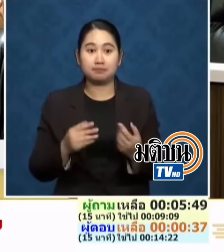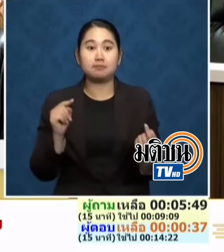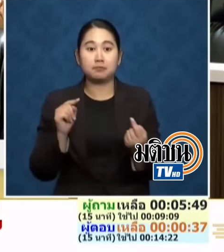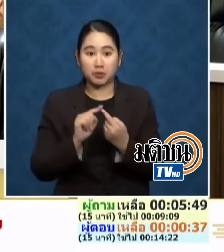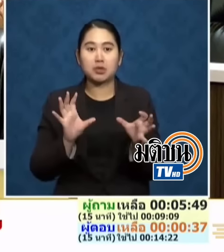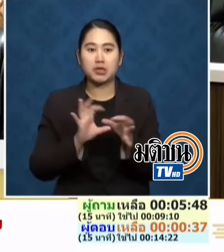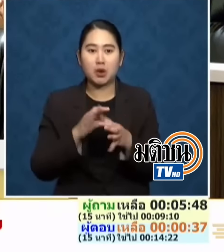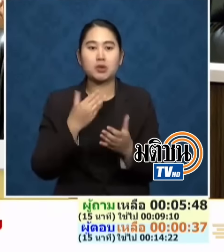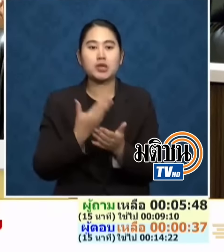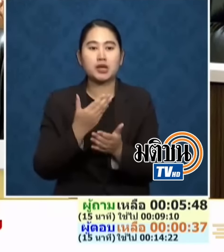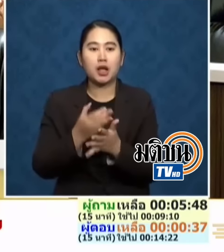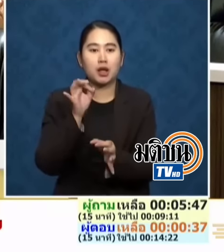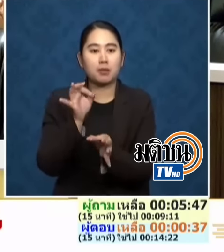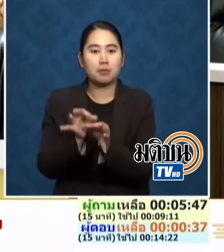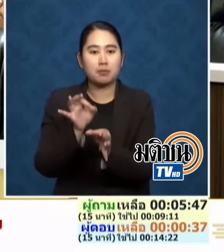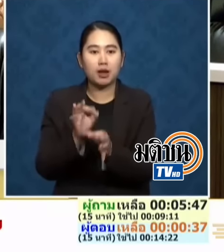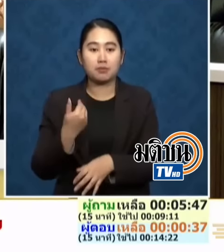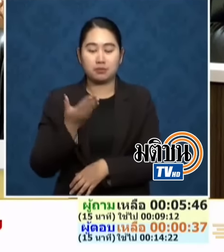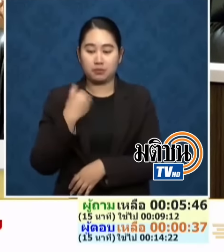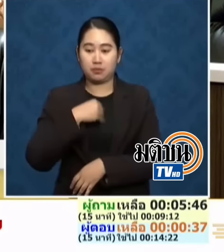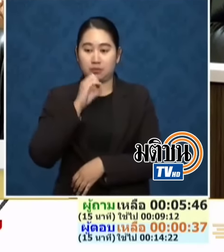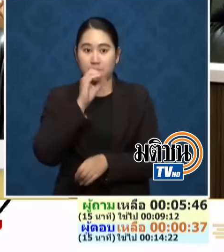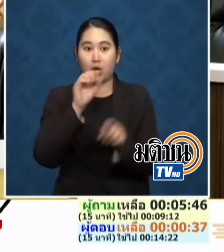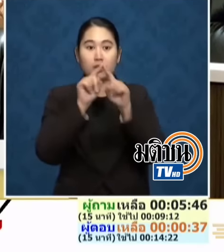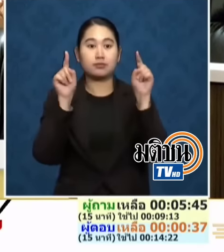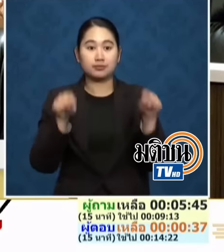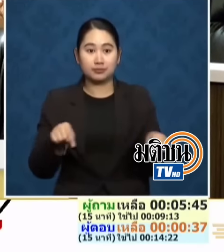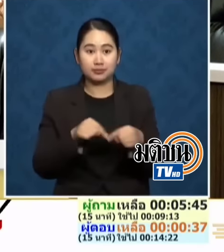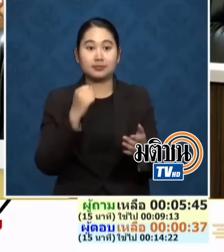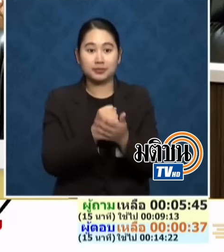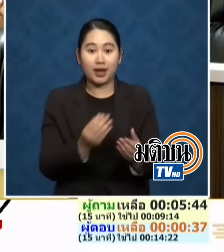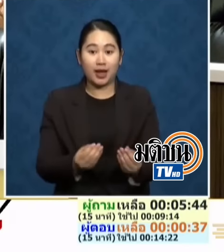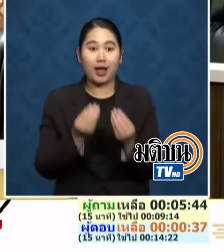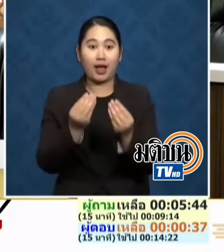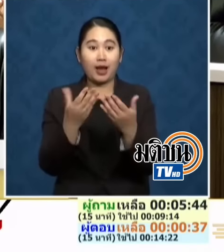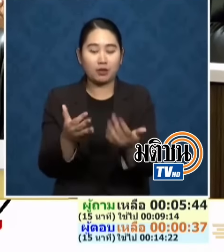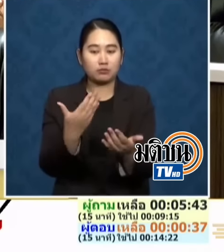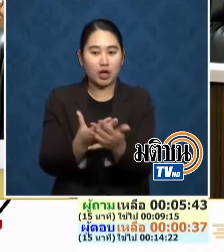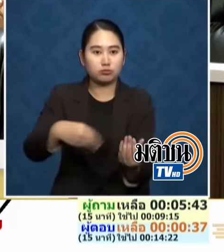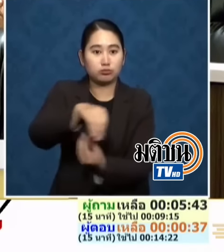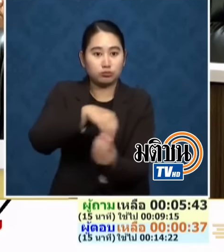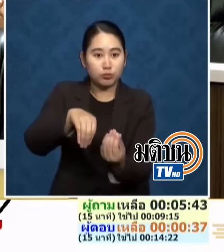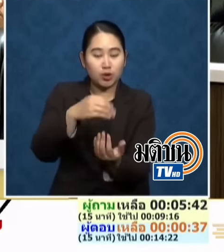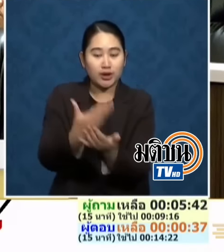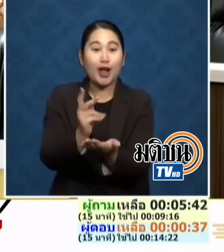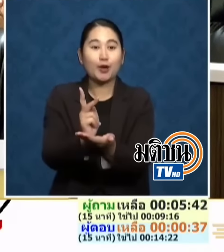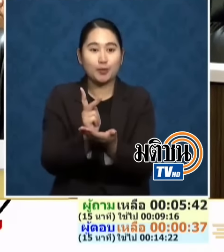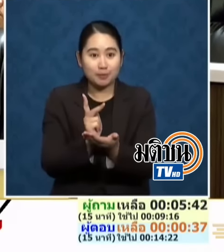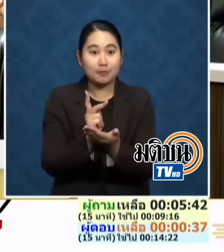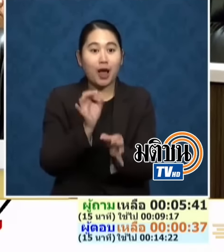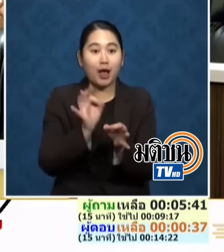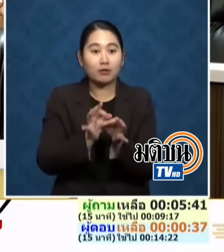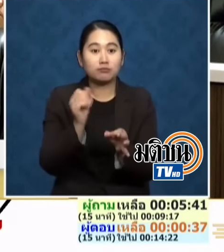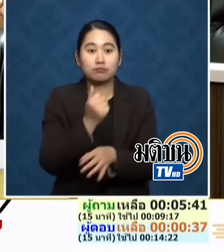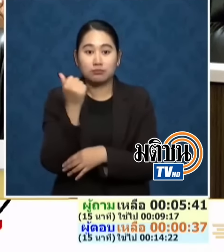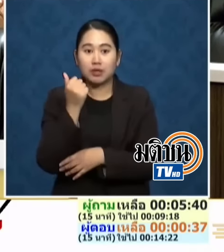บทางการเงินที่ท่านบอกว่าก็ออกฉโน chills เพื่อการเกlaimedษท้สามารถไปกู้ ยมธนาคารน้มณ์จะสถกั